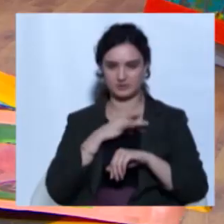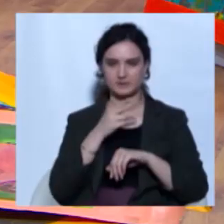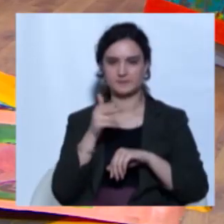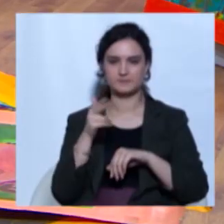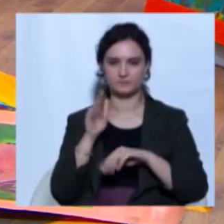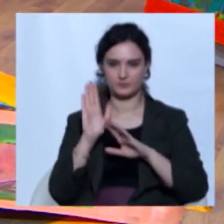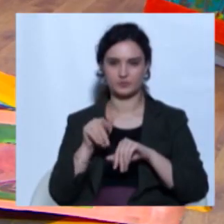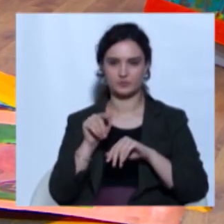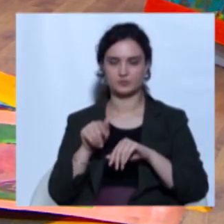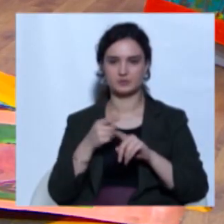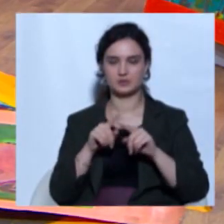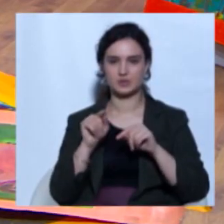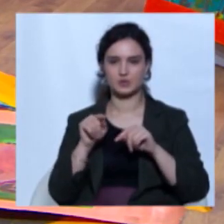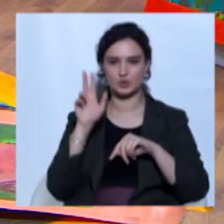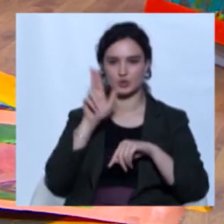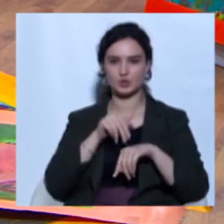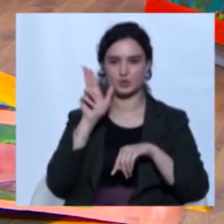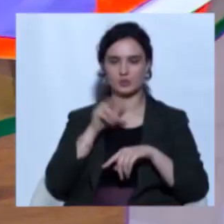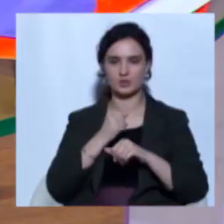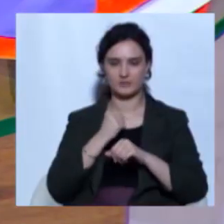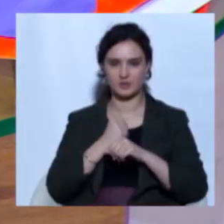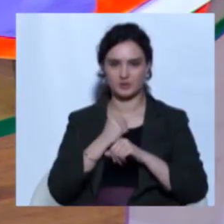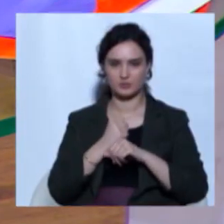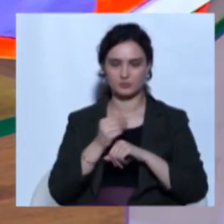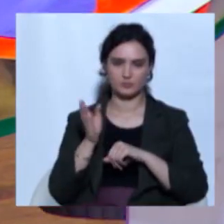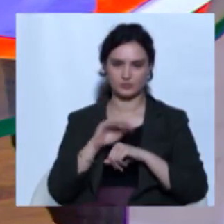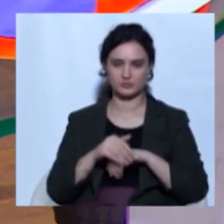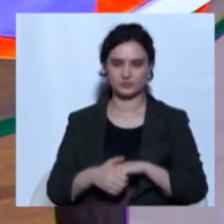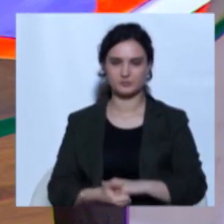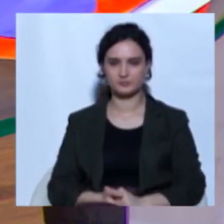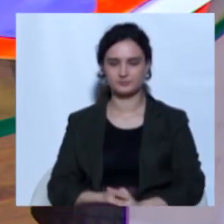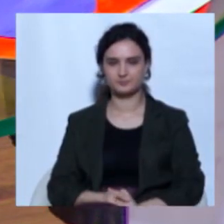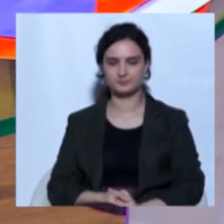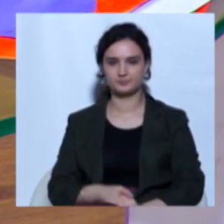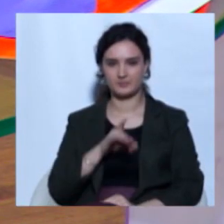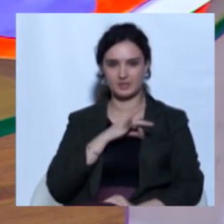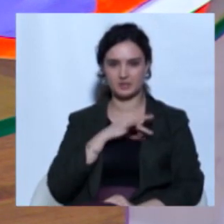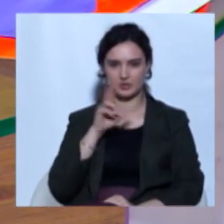თეთრი. აი ეს ზოლი გავაკეთოთ, მოდი. აი ესეთი თეთრი.